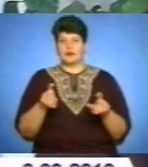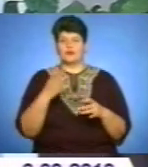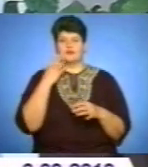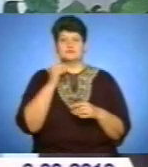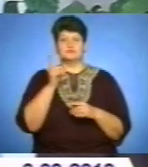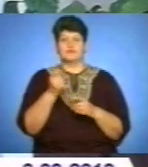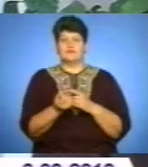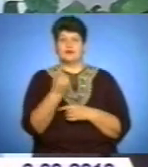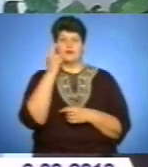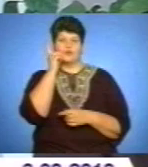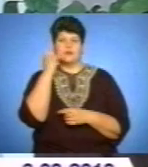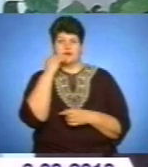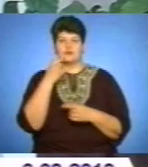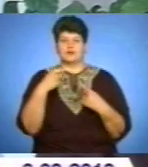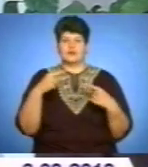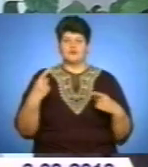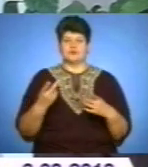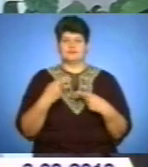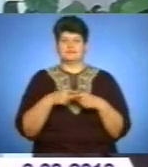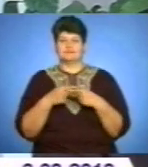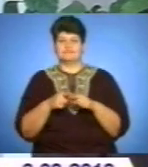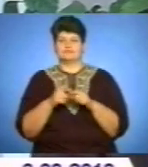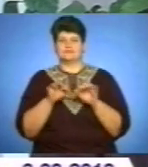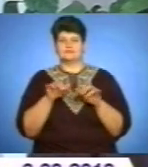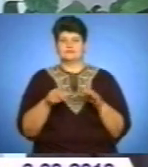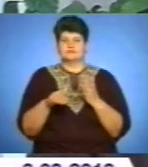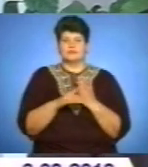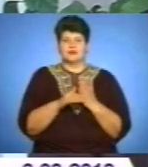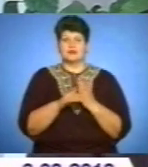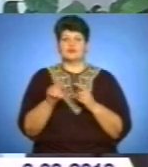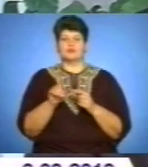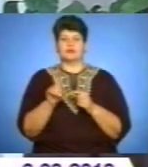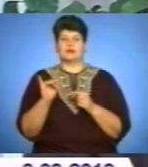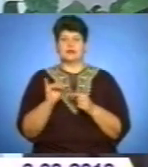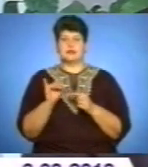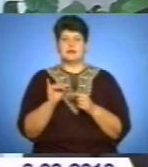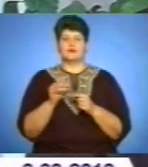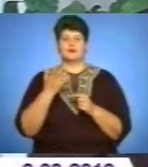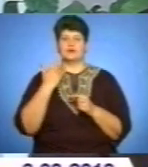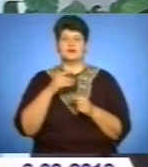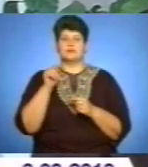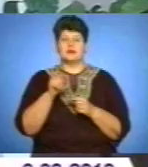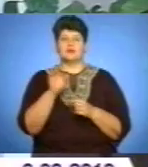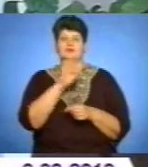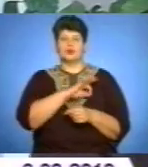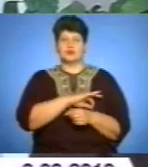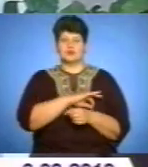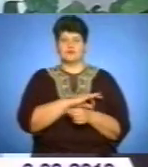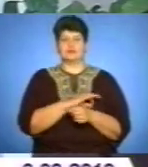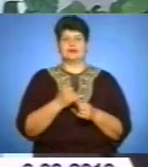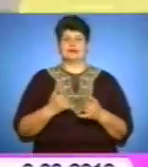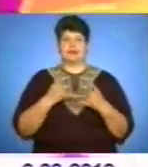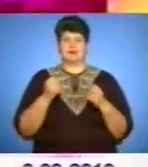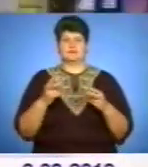мобільних телефонів, інших технічних засобів, які наші абітурієнти люблять використовувати для